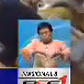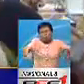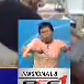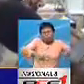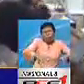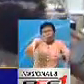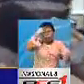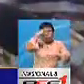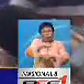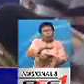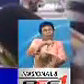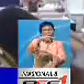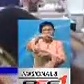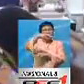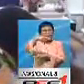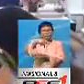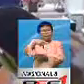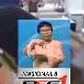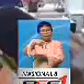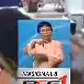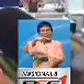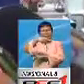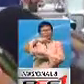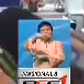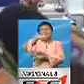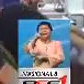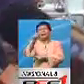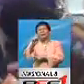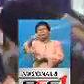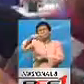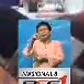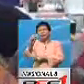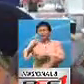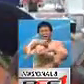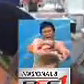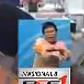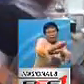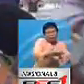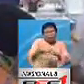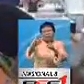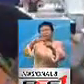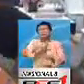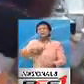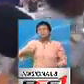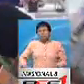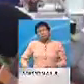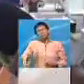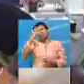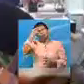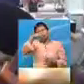untuk SME mengeksport produk-produk mereka ke China m ni adalah untuk